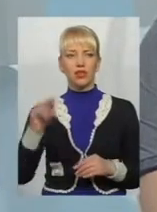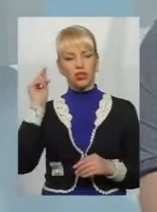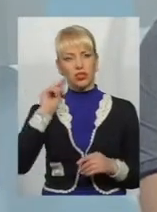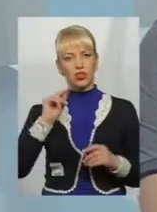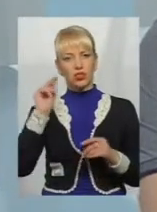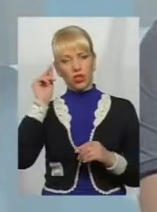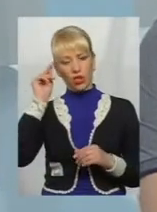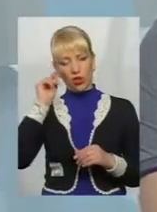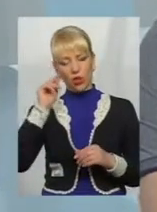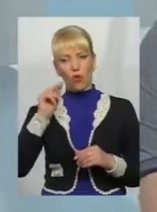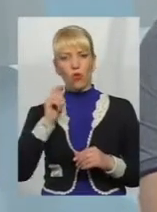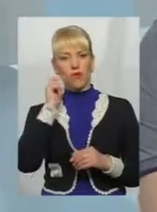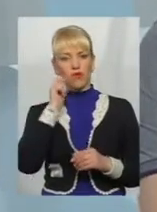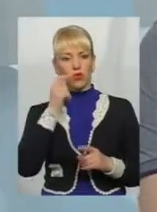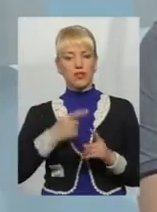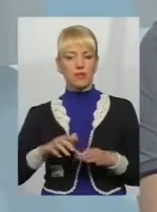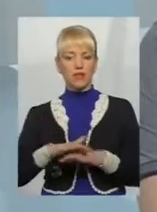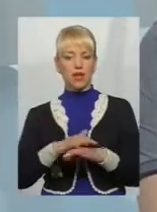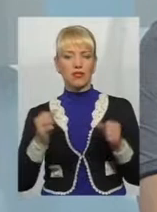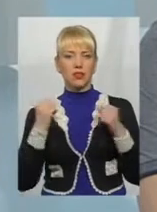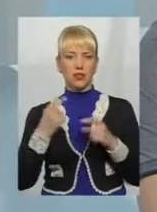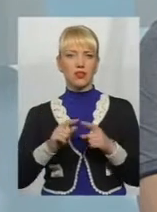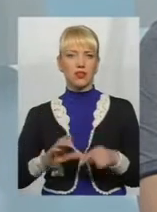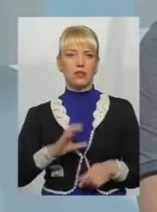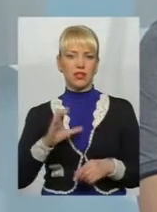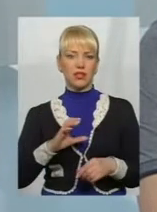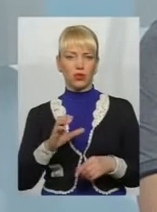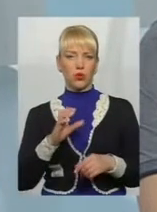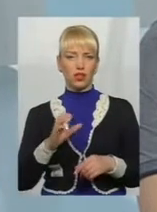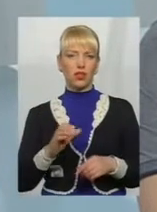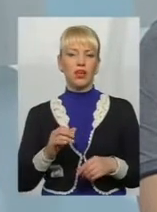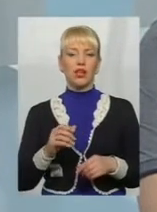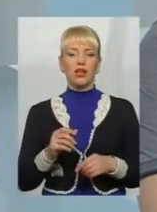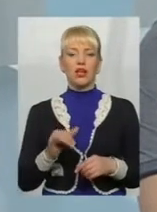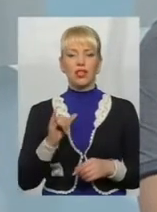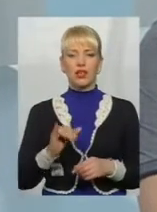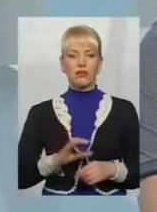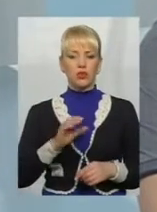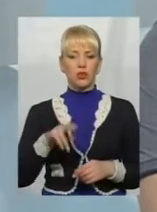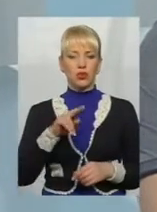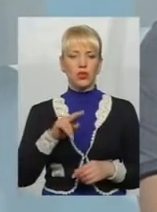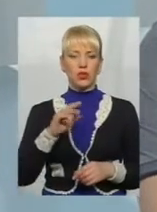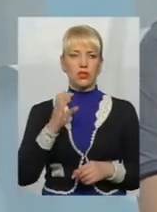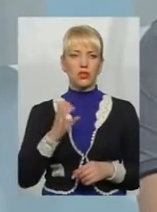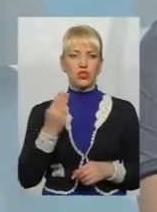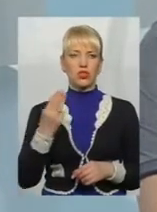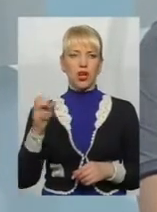шкільного віку. Це масовий спорт. Це як спартакіада школярів і спартакіада ДЮСШ системи